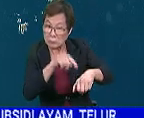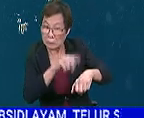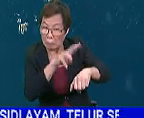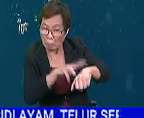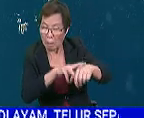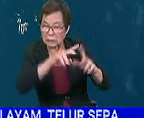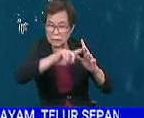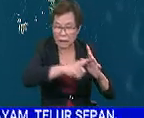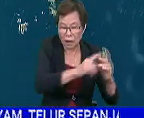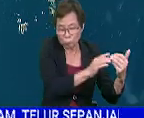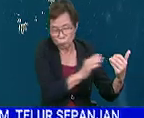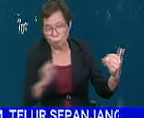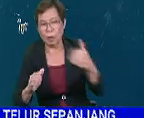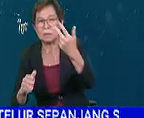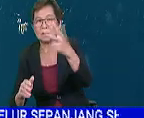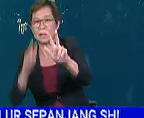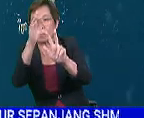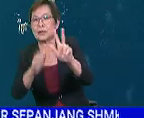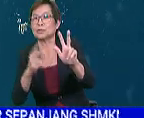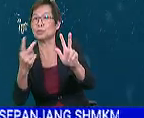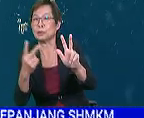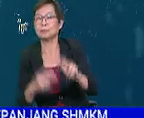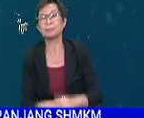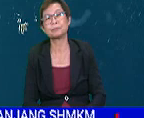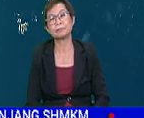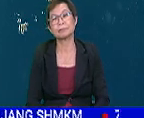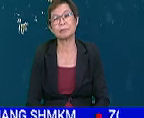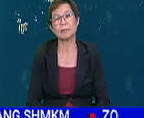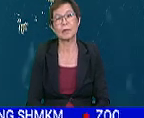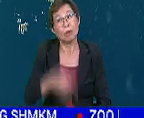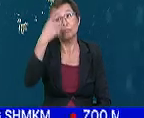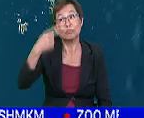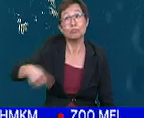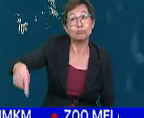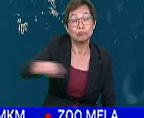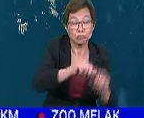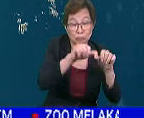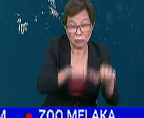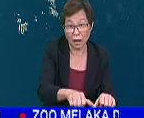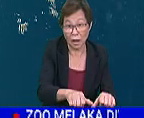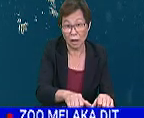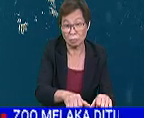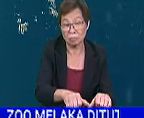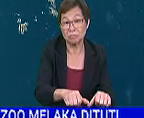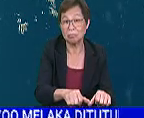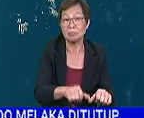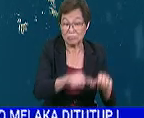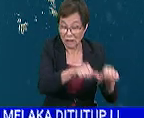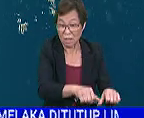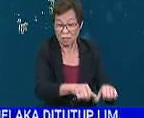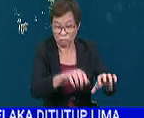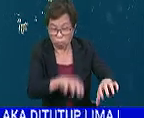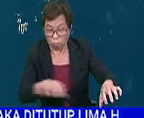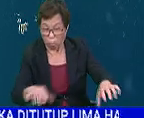akan berkuat kuasa sehingga 13 Februari nanti oleh itu bagi orang ramai yang tinggal di kawasan berkenaan Anda